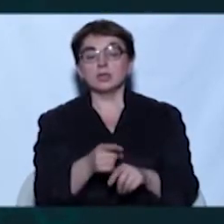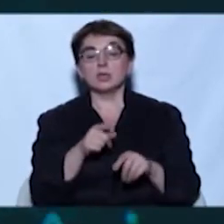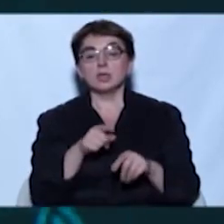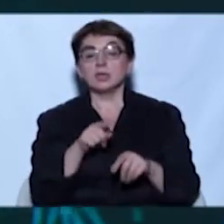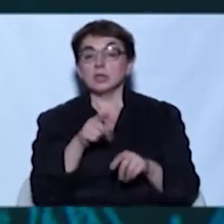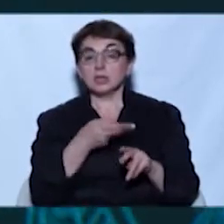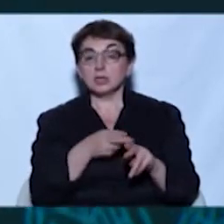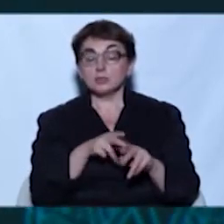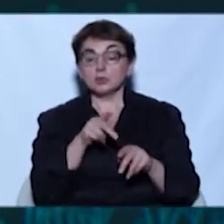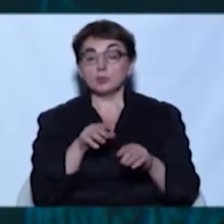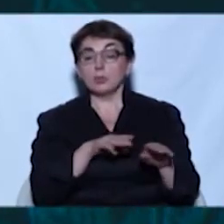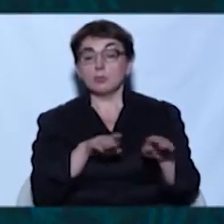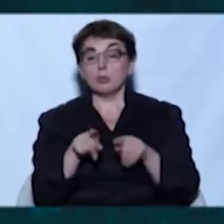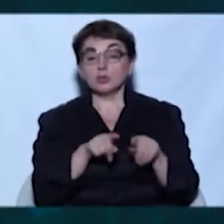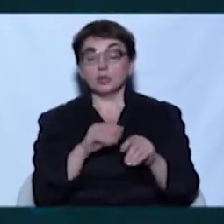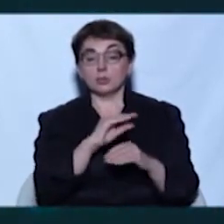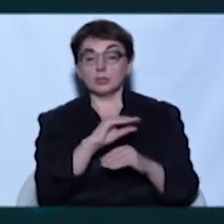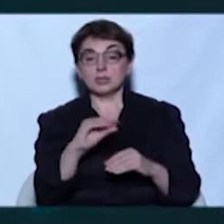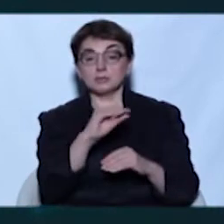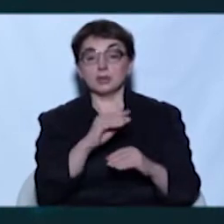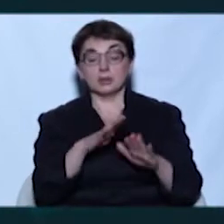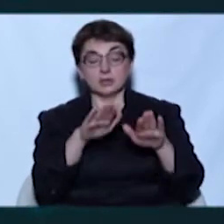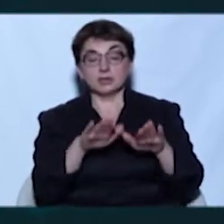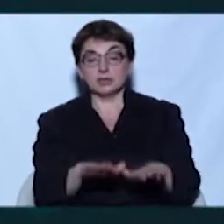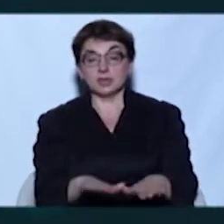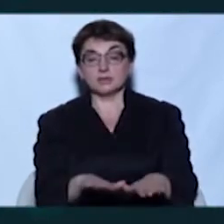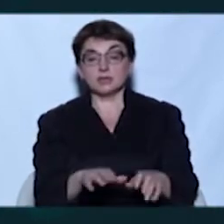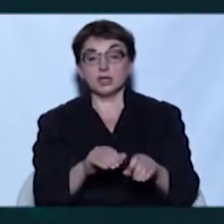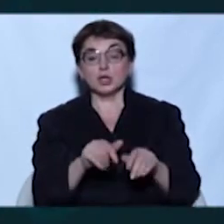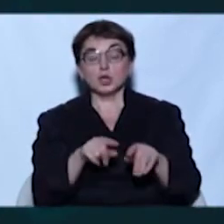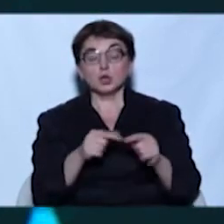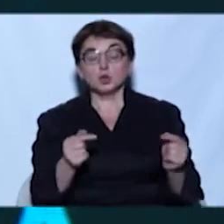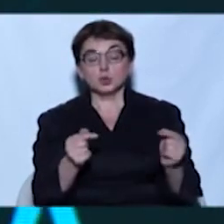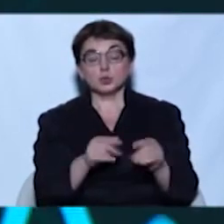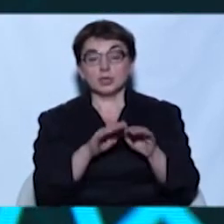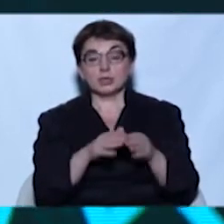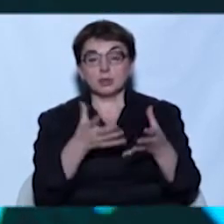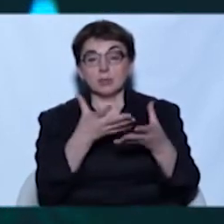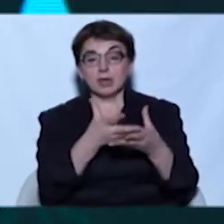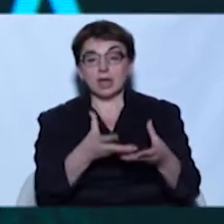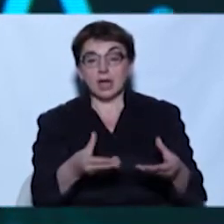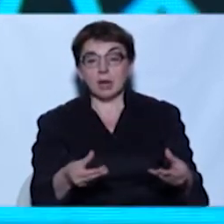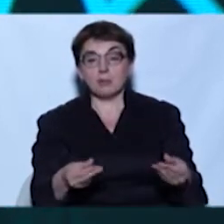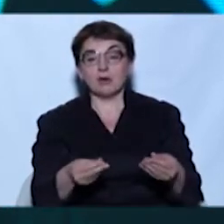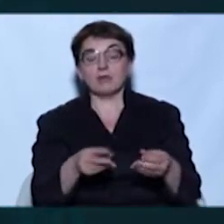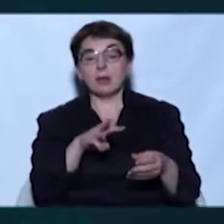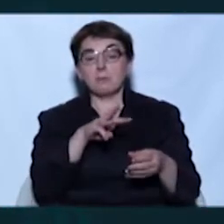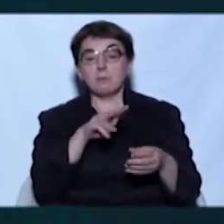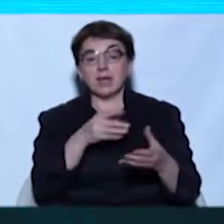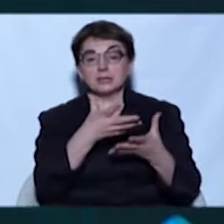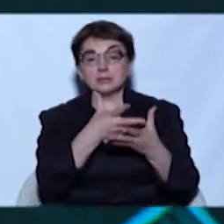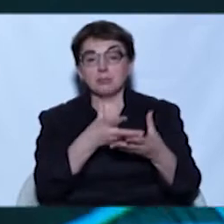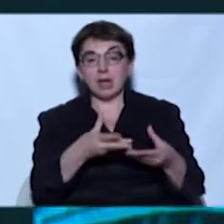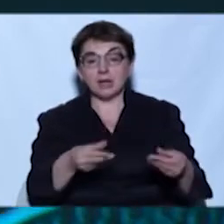რომ ლითოსფეროს ფილები დევს სწორედ იმ გამღვალ მანტიის